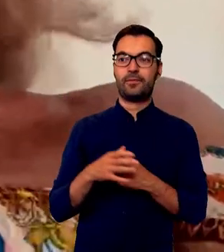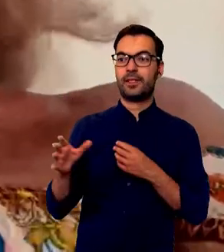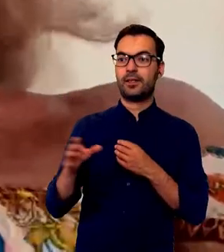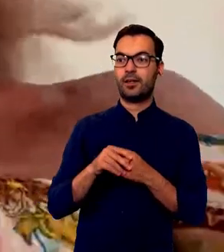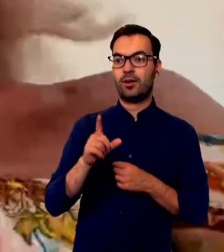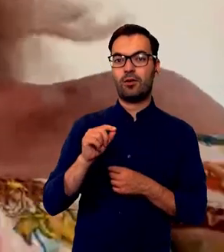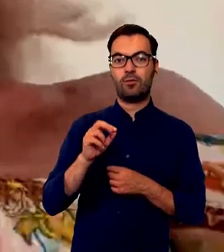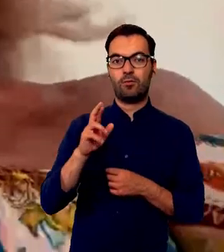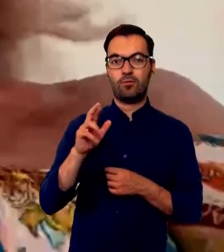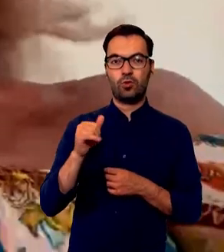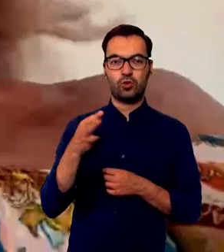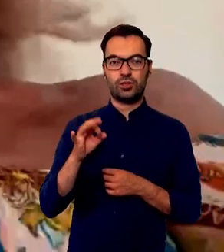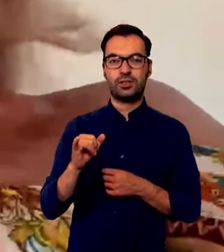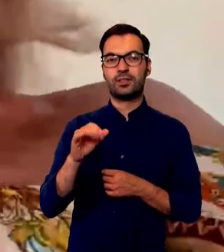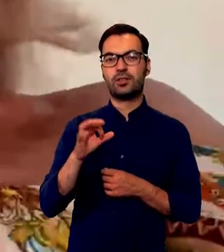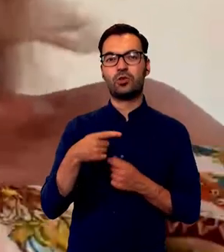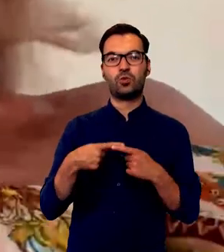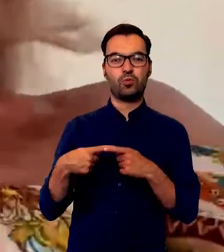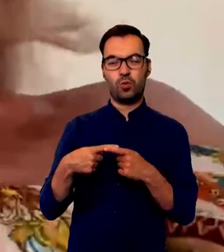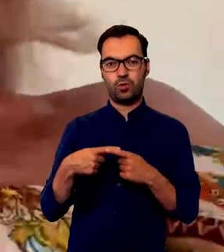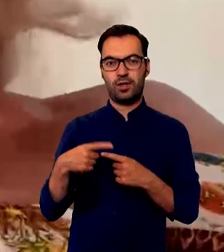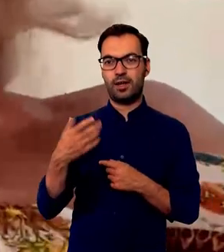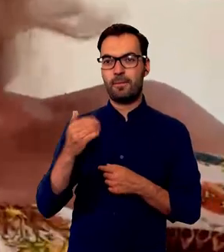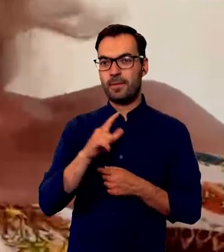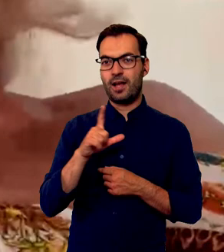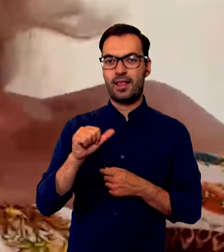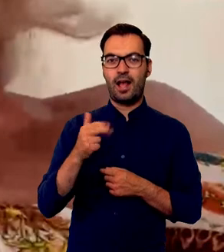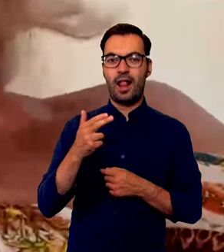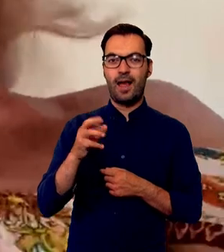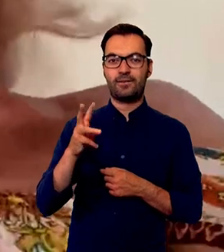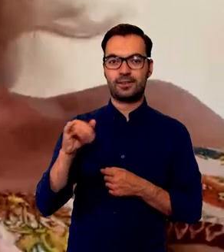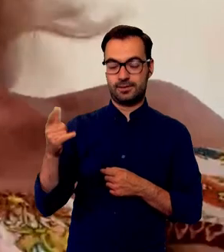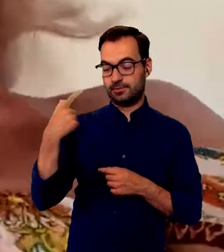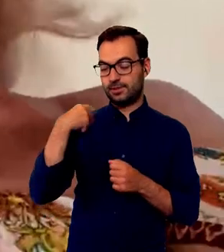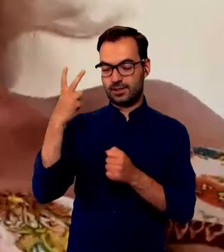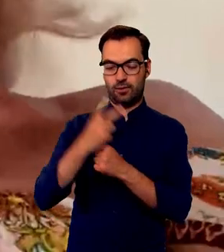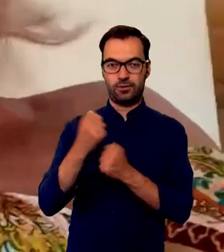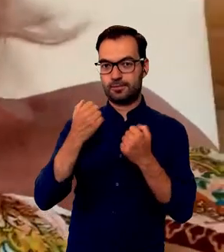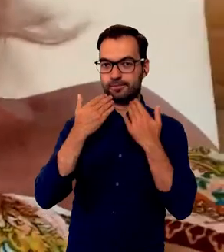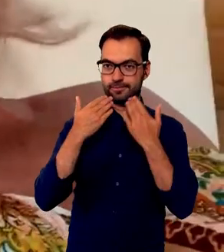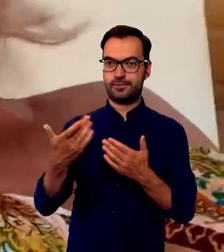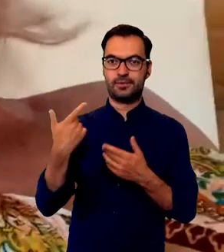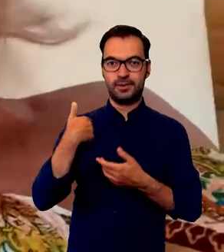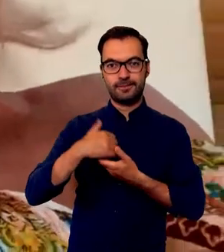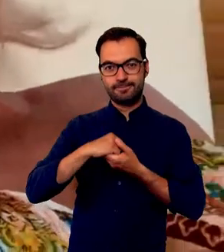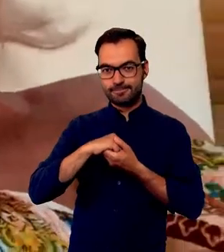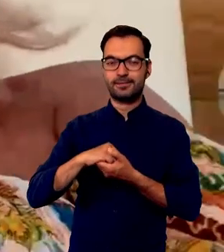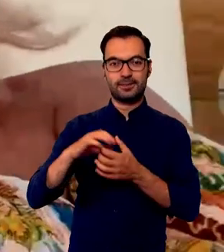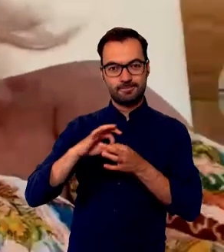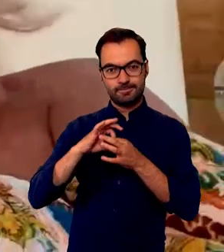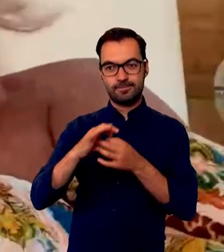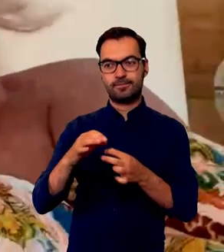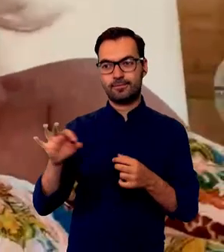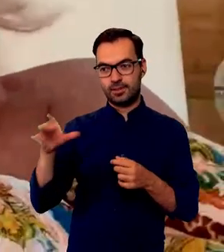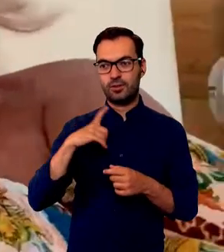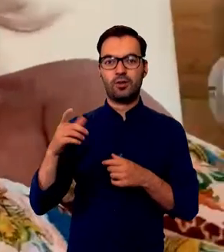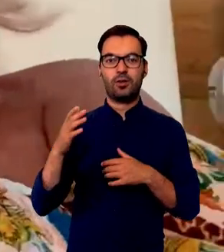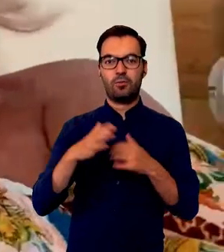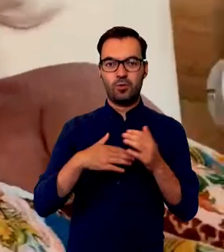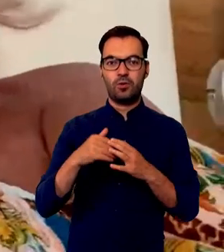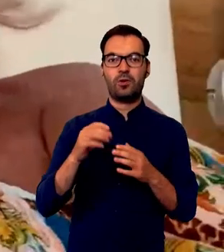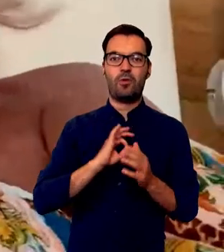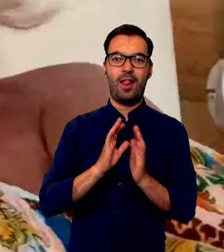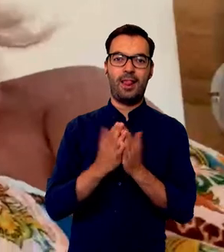Kruszyński Spółka, z Michałem Nolewskim, którym jestem bardzo wdzięczna za zaufanie i za podaną mi rękę i prowadzenie. W tej chwili buduję moją